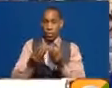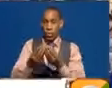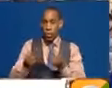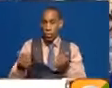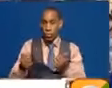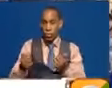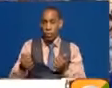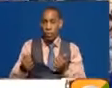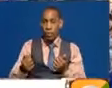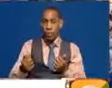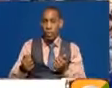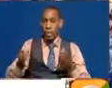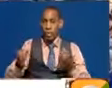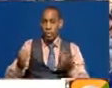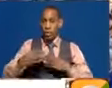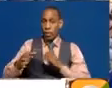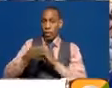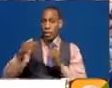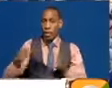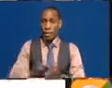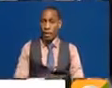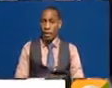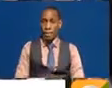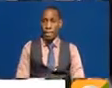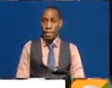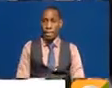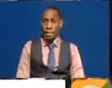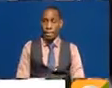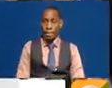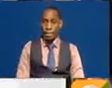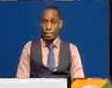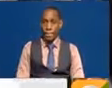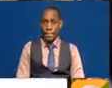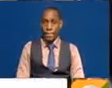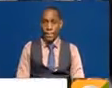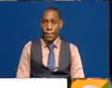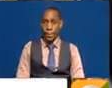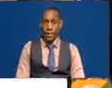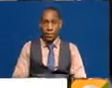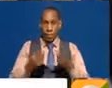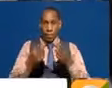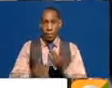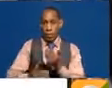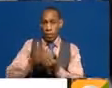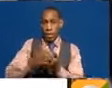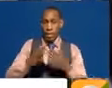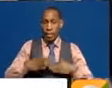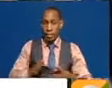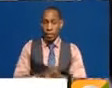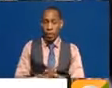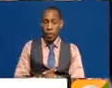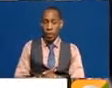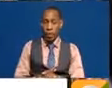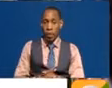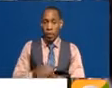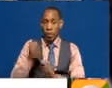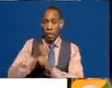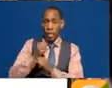Musyoka's mysterious murder. Tuangalie wale wanafanya majukumu ambao ni sensitive